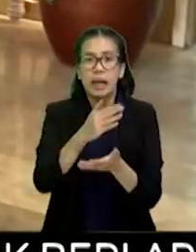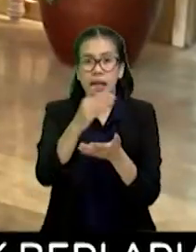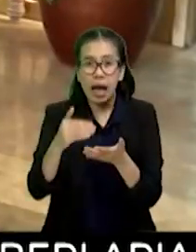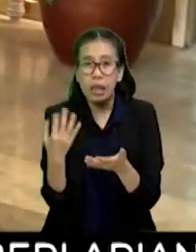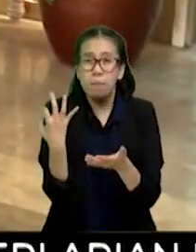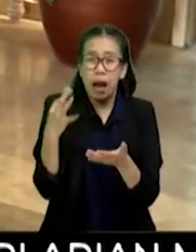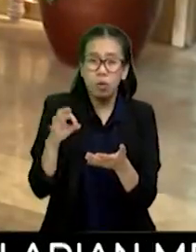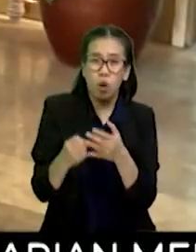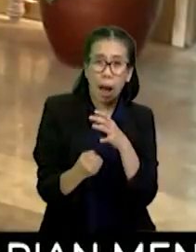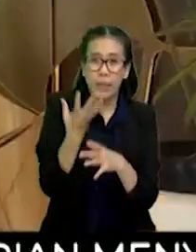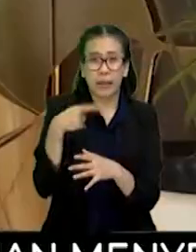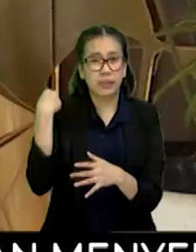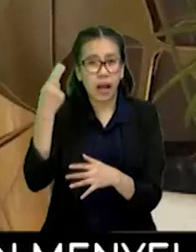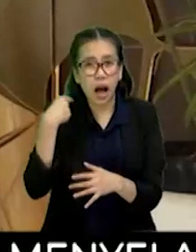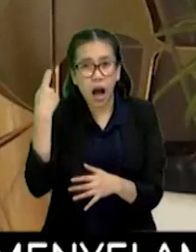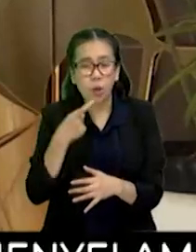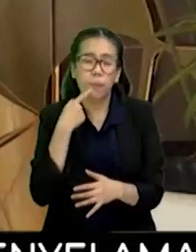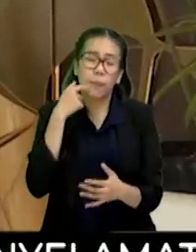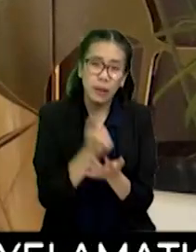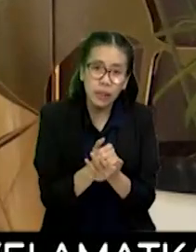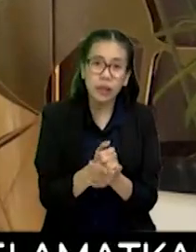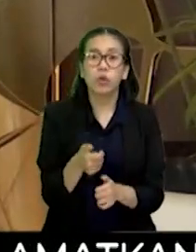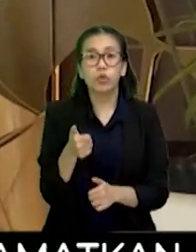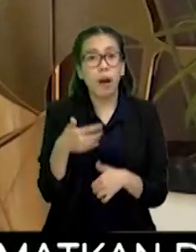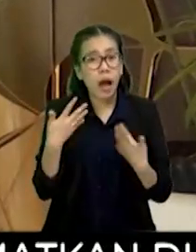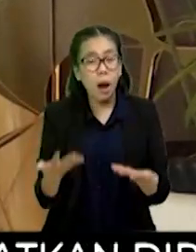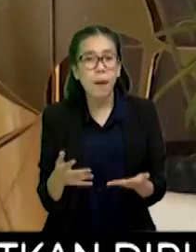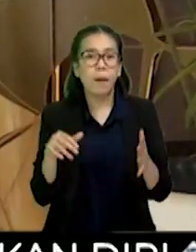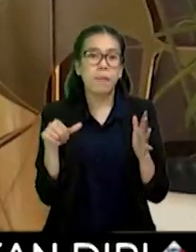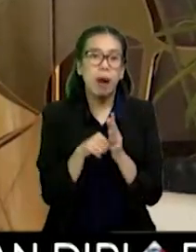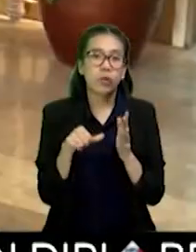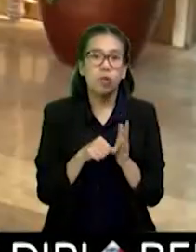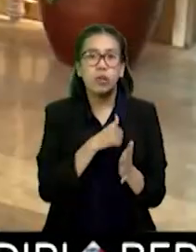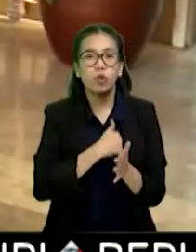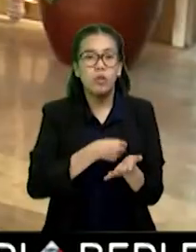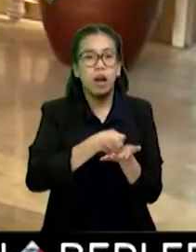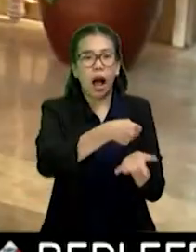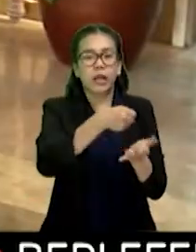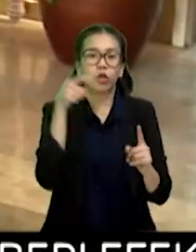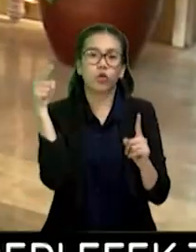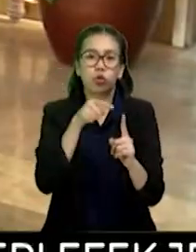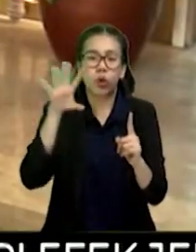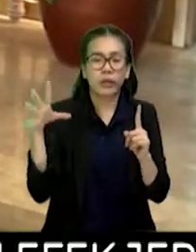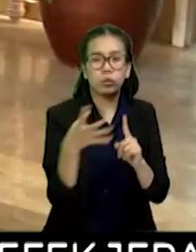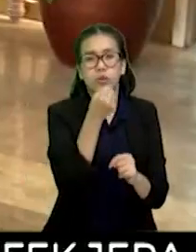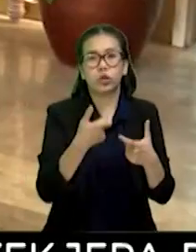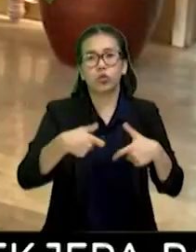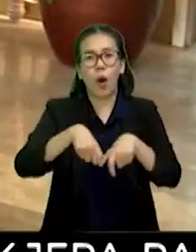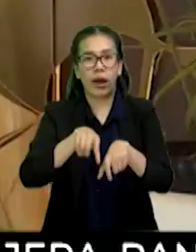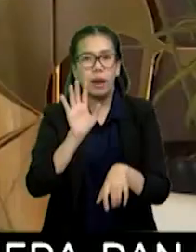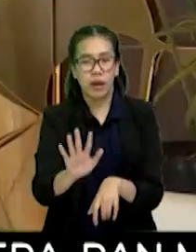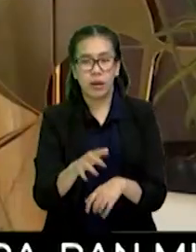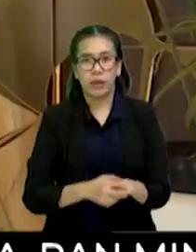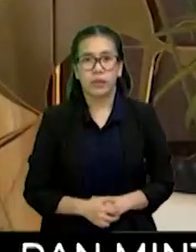secara berkala ini penting dilakukan agar bansos-hibah salah sasaran dari Jakarta Vito Airlangga Dipo Andy